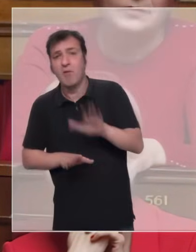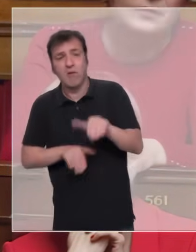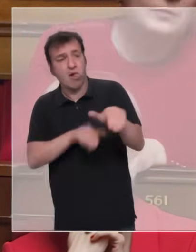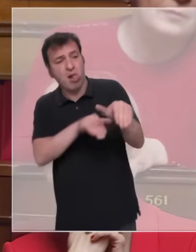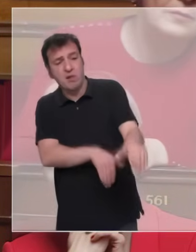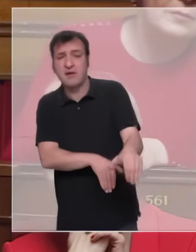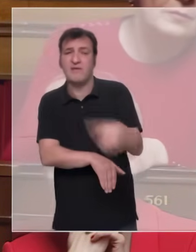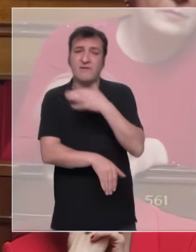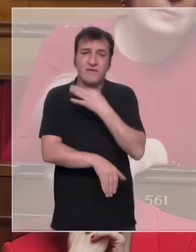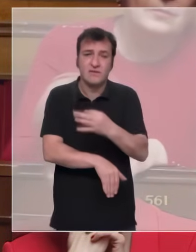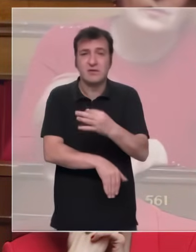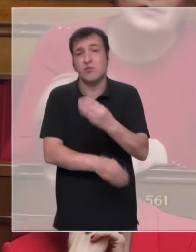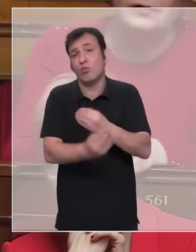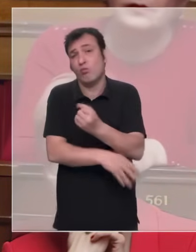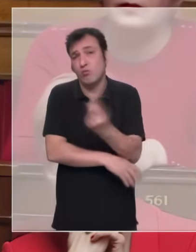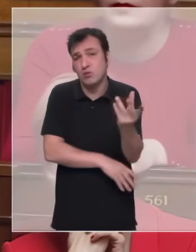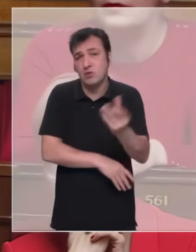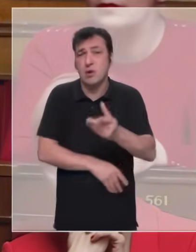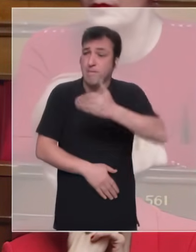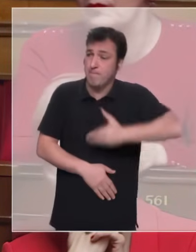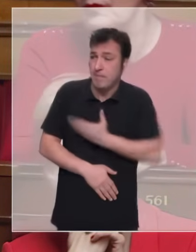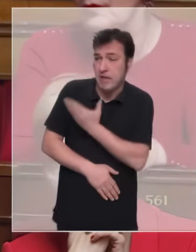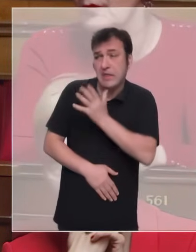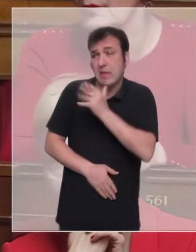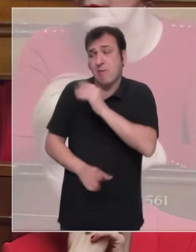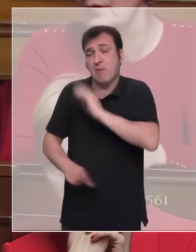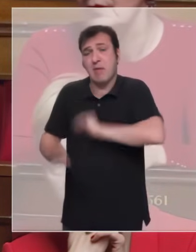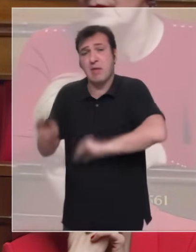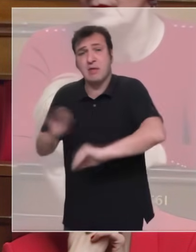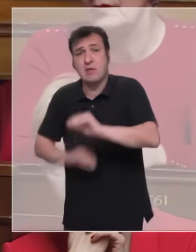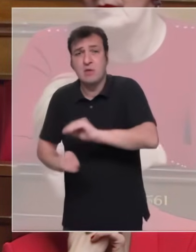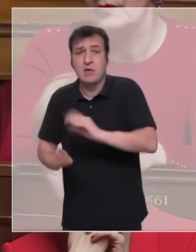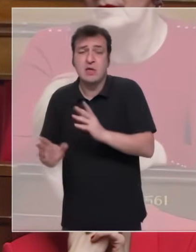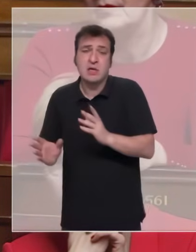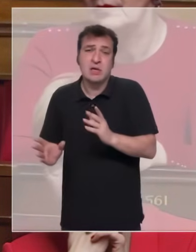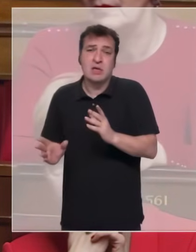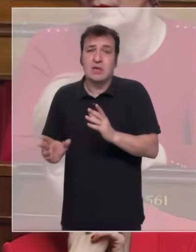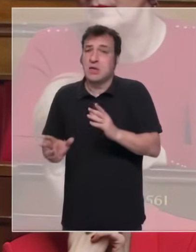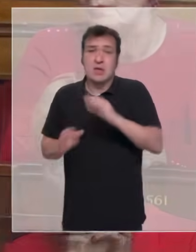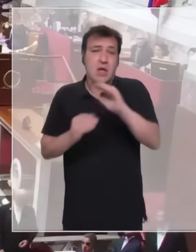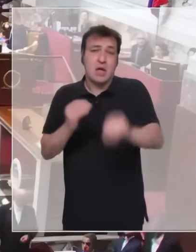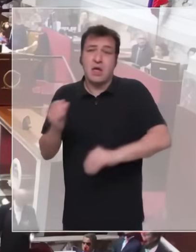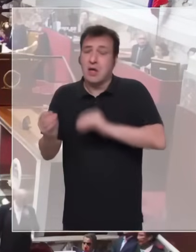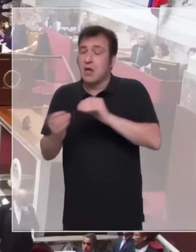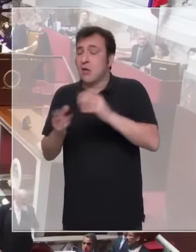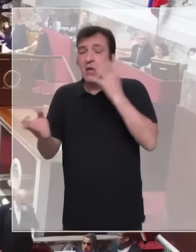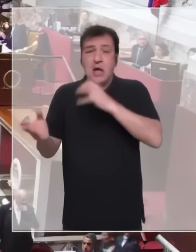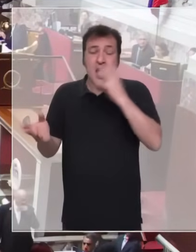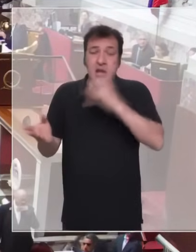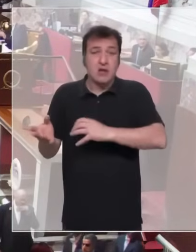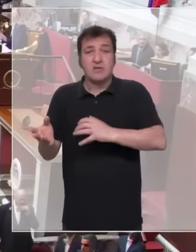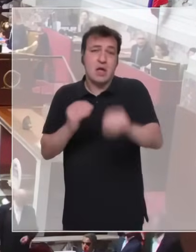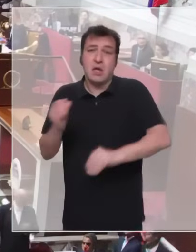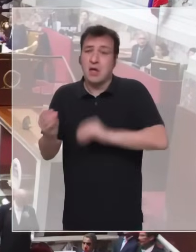des blessés qu'on ne peut pas soigner ni même soulager. C'est la douleur d'un monde apocalyptique où plus rien ne tient